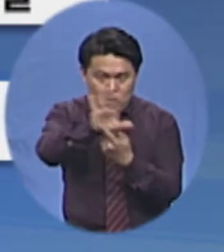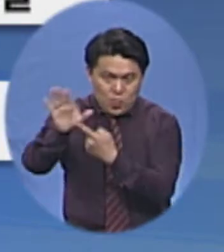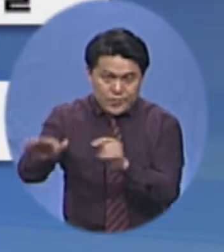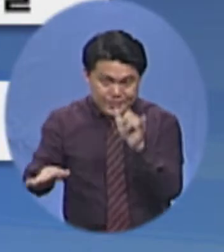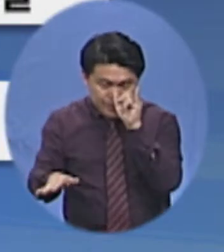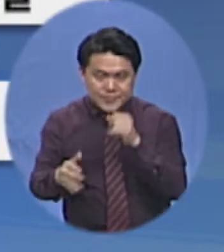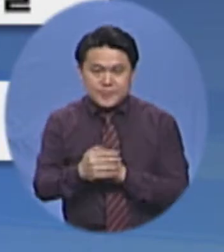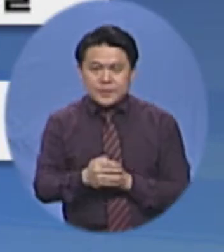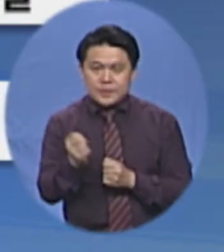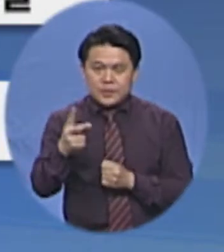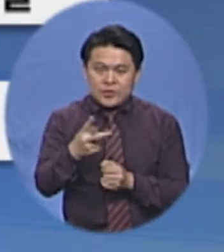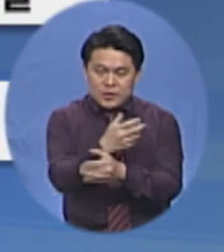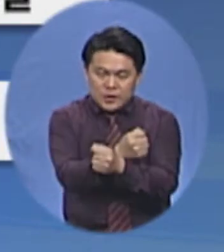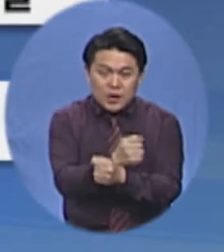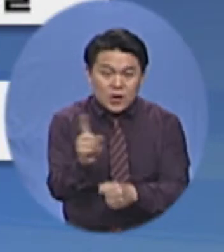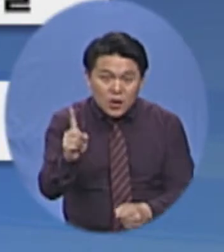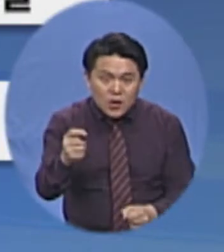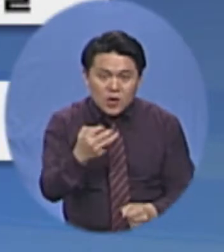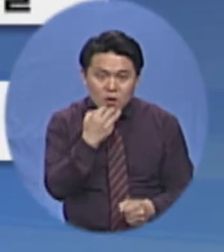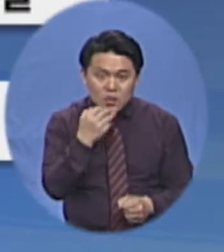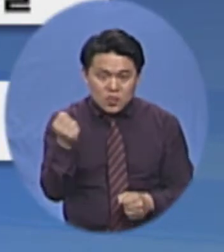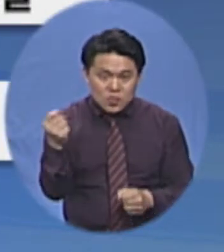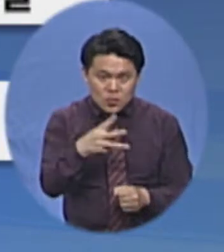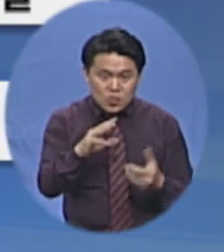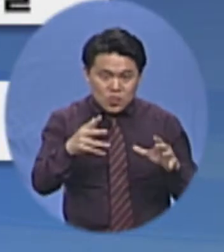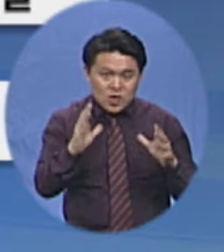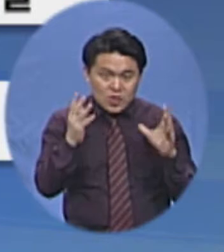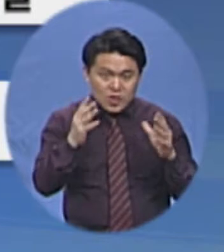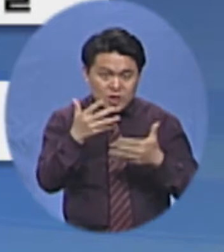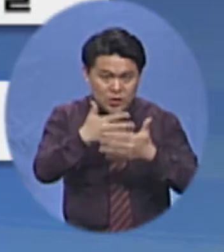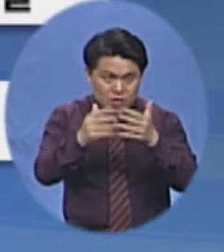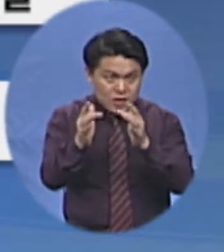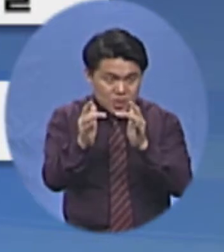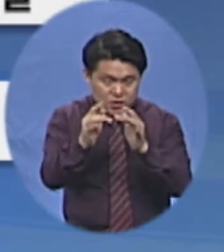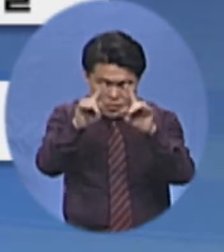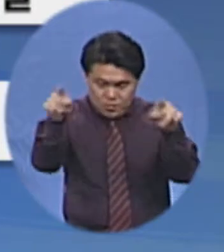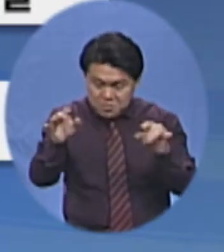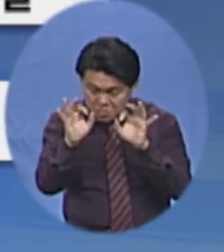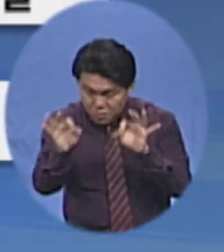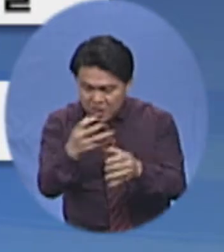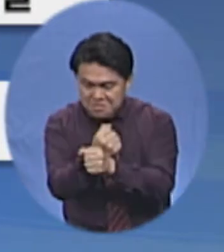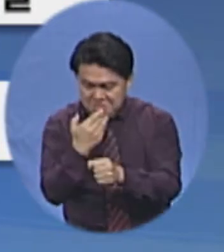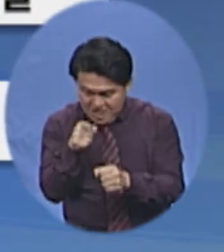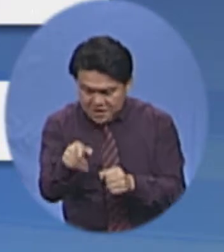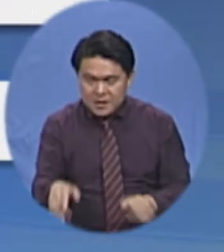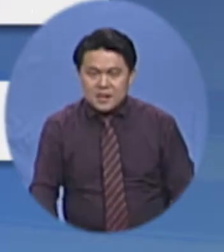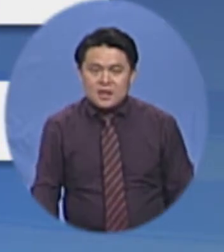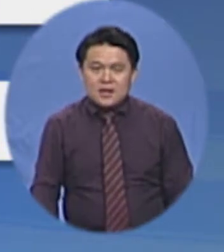예정입니다. 한편 예매는 서울 구로국제 어린이영화제 홈페이지에서 확인할 수 있습니다.